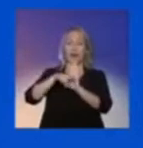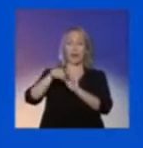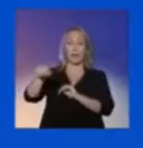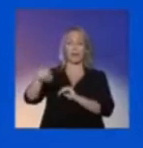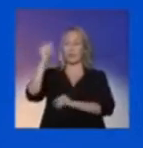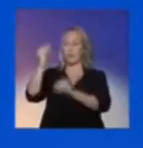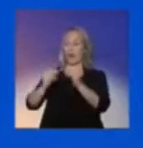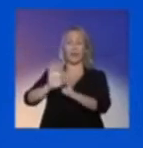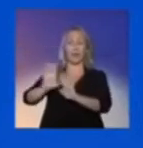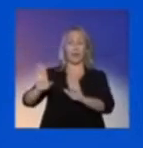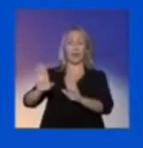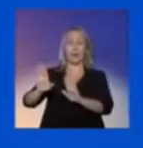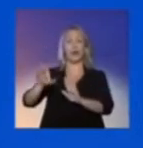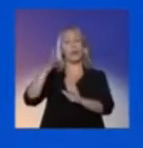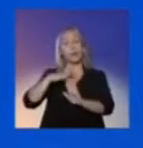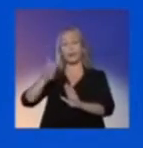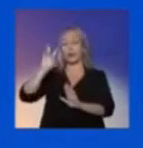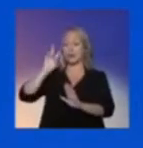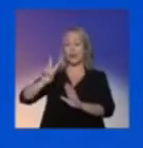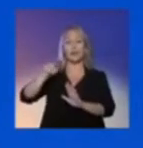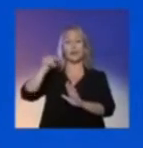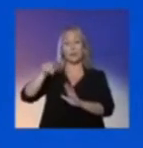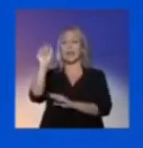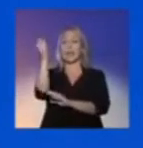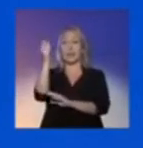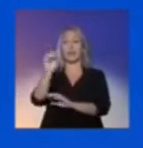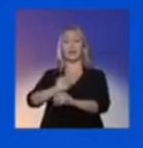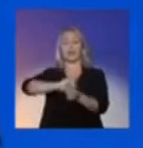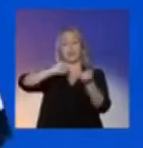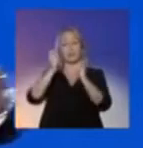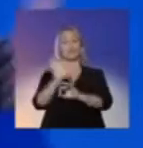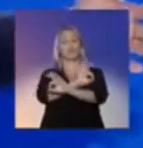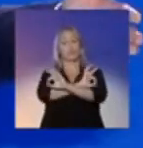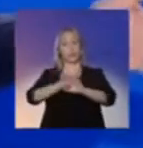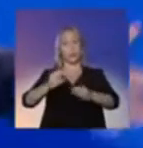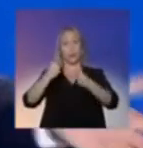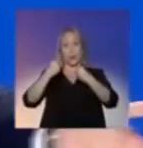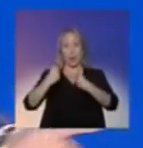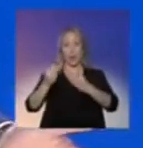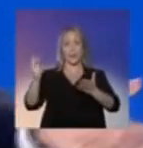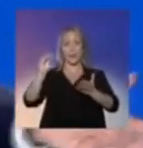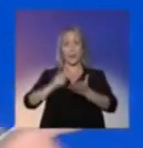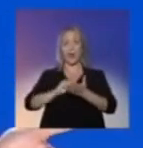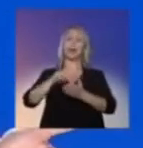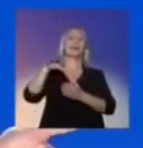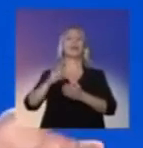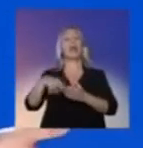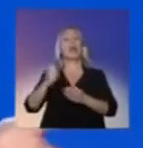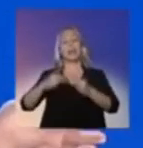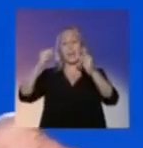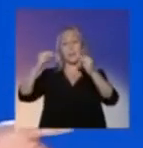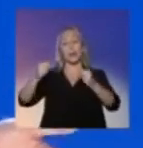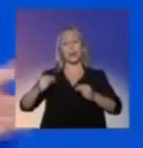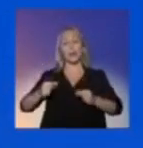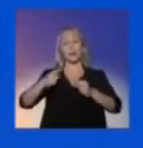οποίο πρέπει να διαχειριστώ. Θέλω μια ΔΕΗ την οποία θα εξυγειάνουμε, της οποίας ναι, στοιχεία του, περιουσιακά στοιχεία που έχουν να κάνουν